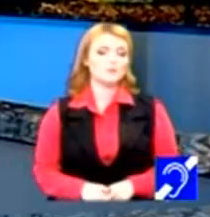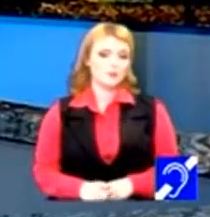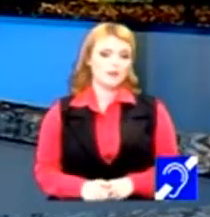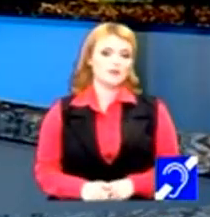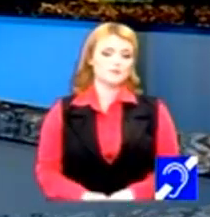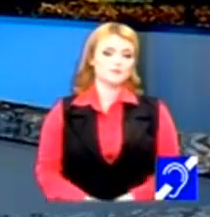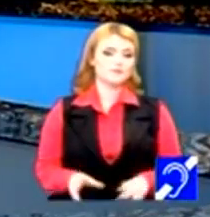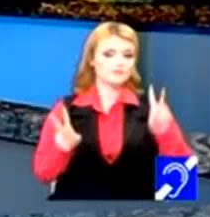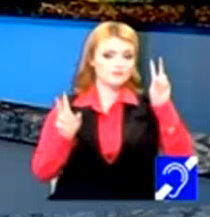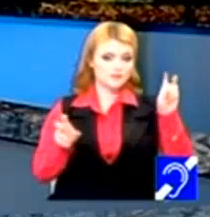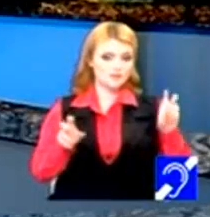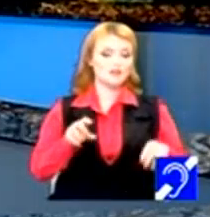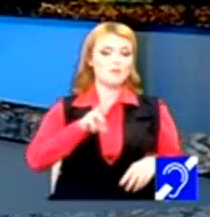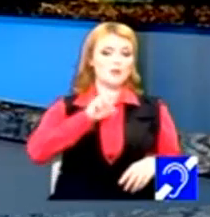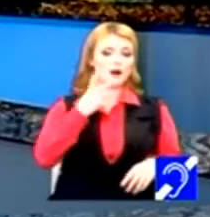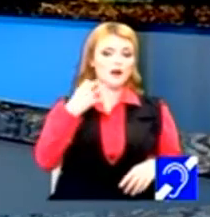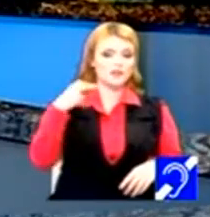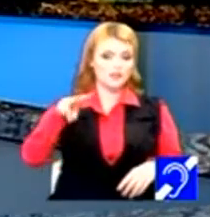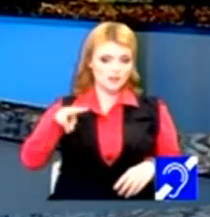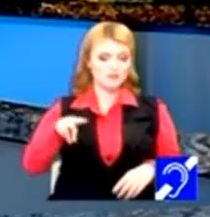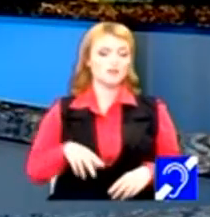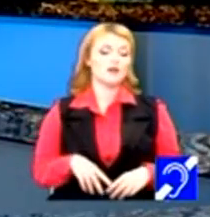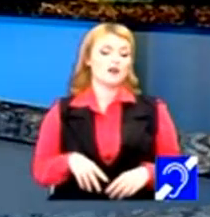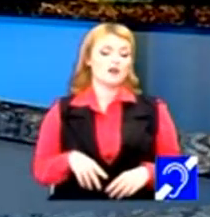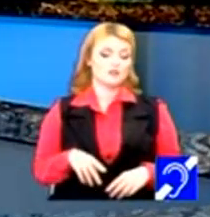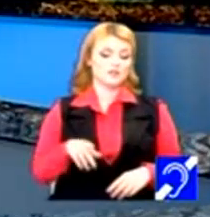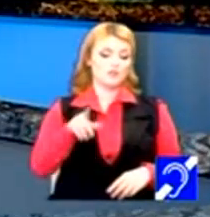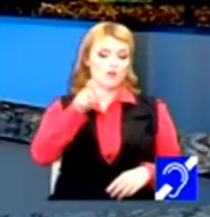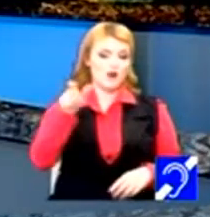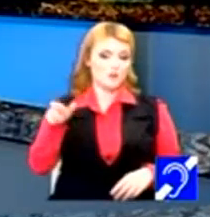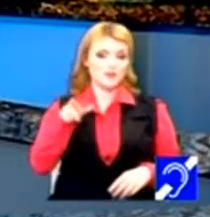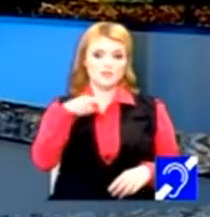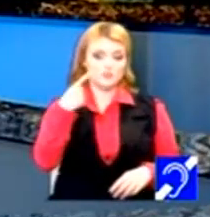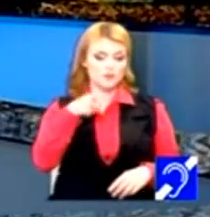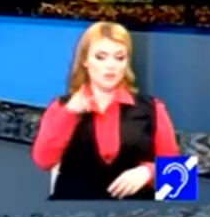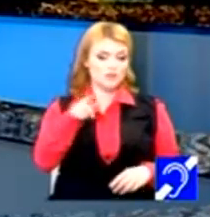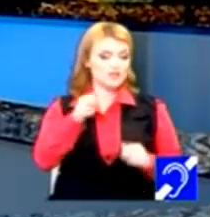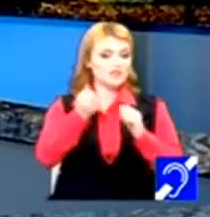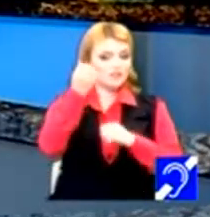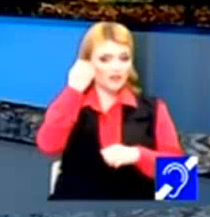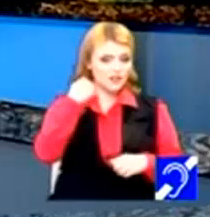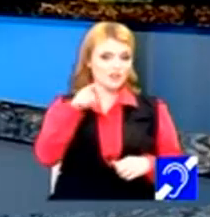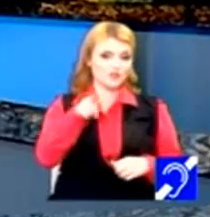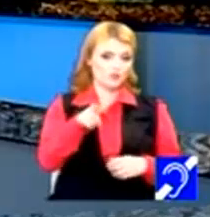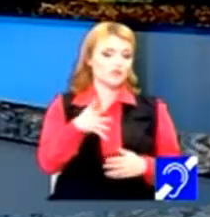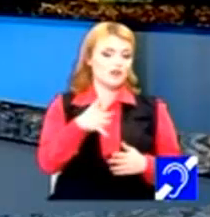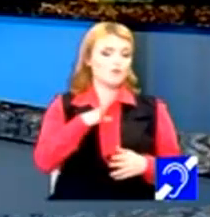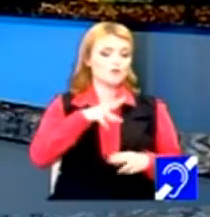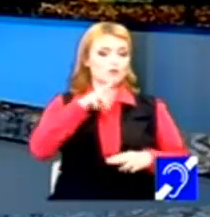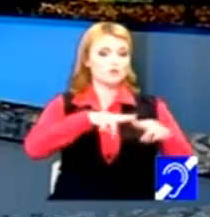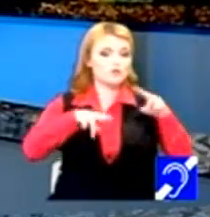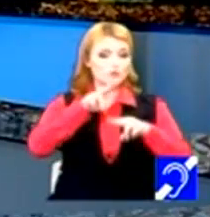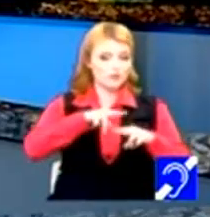monumentelor protejate de stat. Potrivit oamenilor din zonă, biserica din len Sfinții Arhanghel, Mihail și Gavril a fost construită